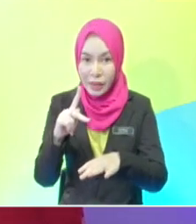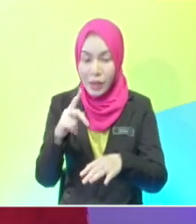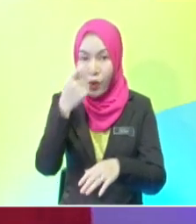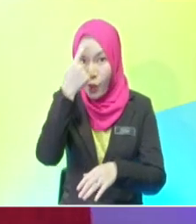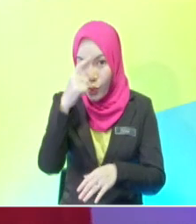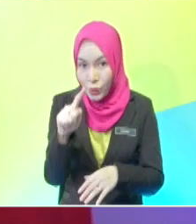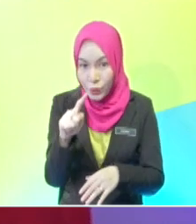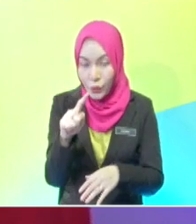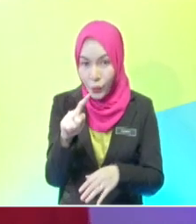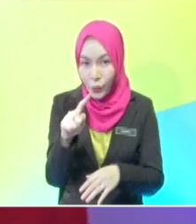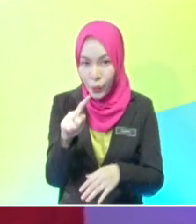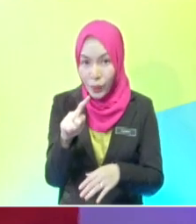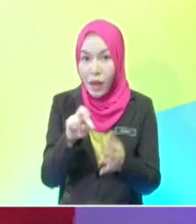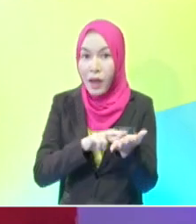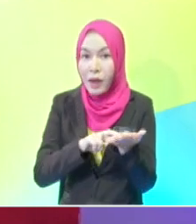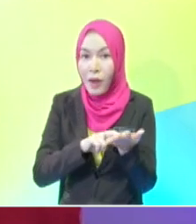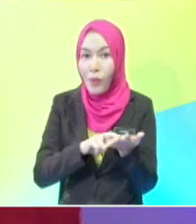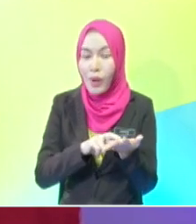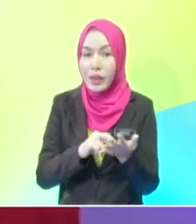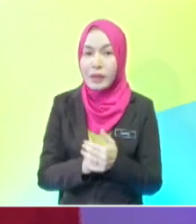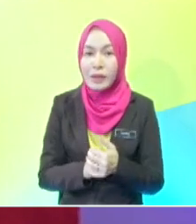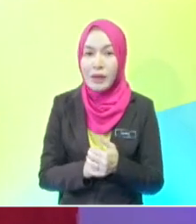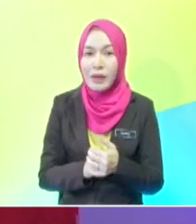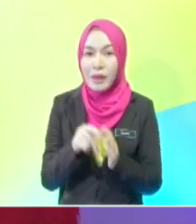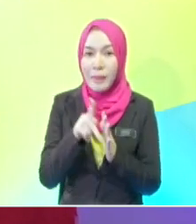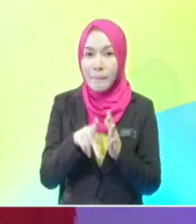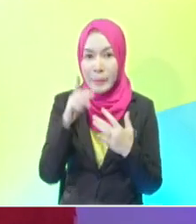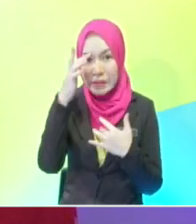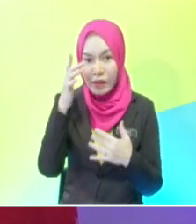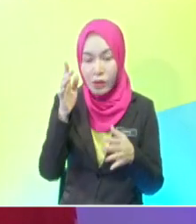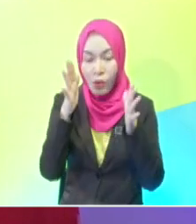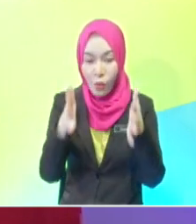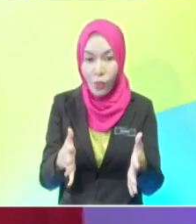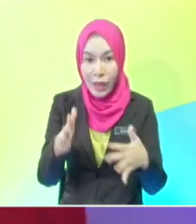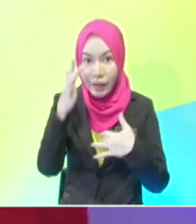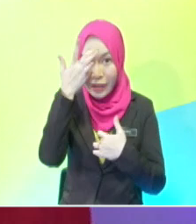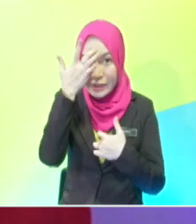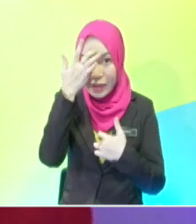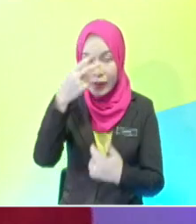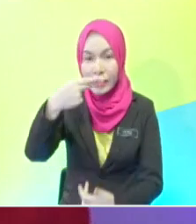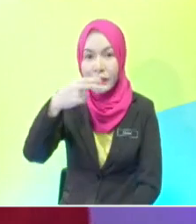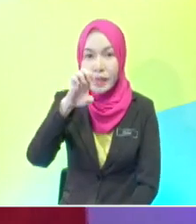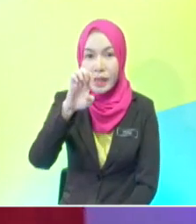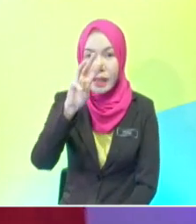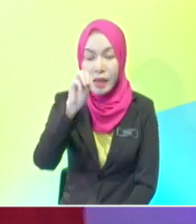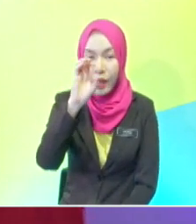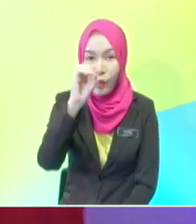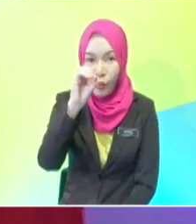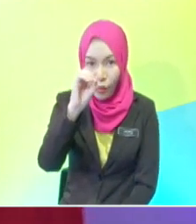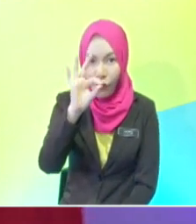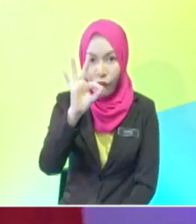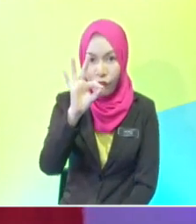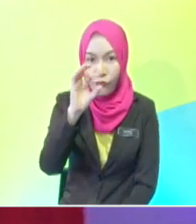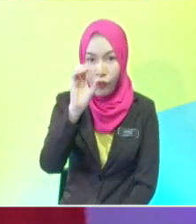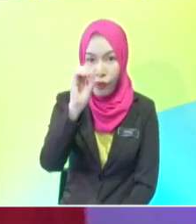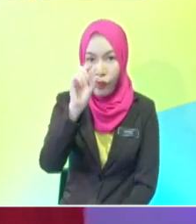penyakit hemofilia Oke hemofiliani kalau dia berlaku kecerahan darah Dini lambat beku lambat